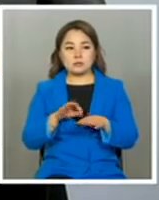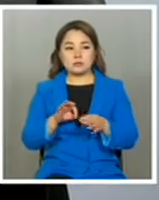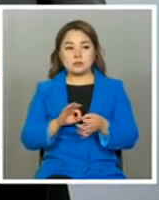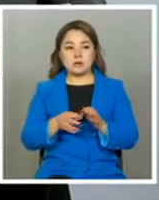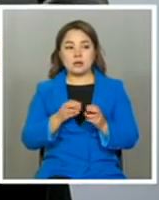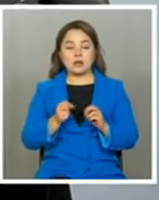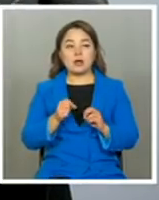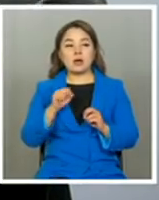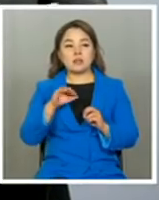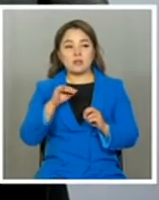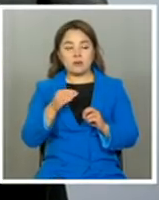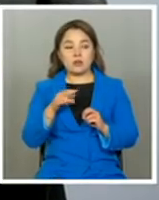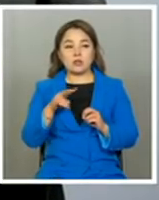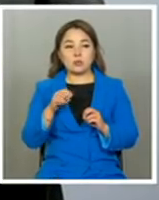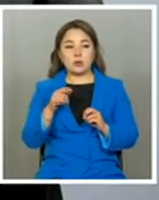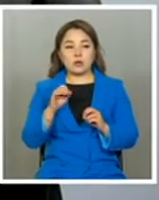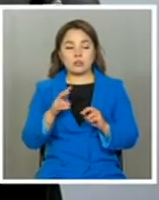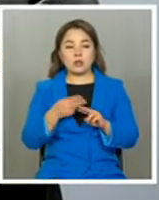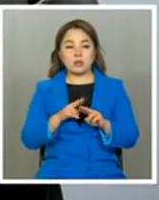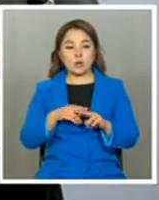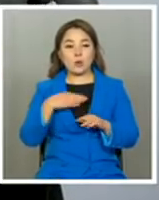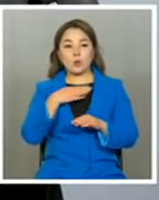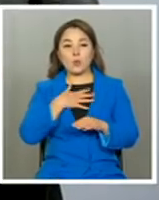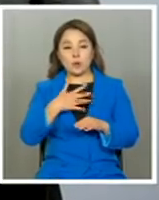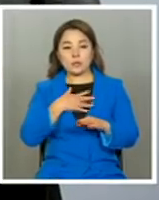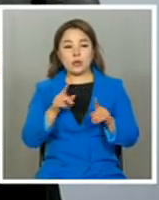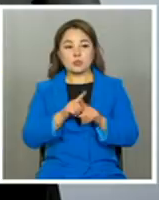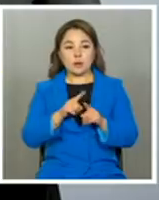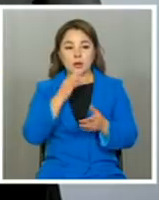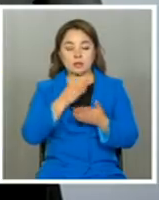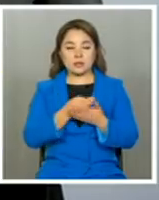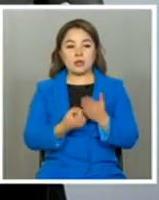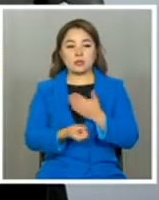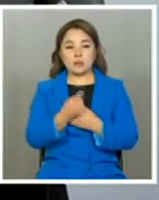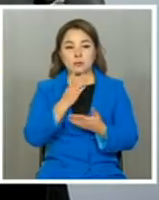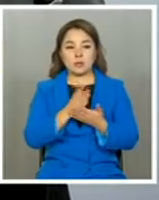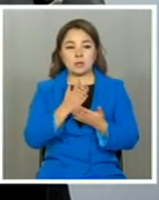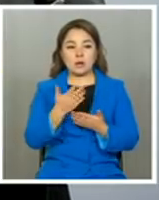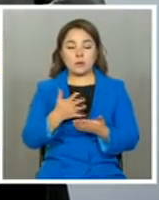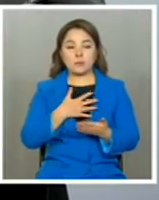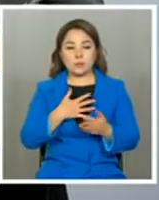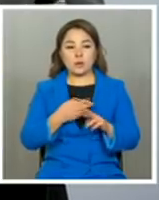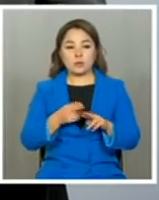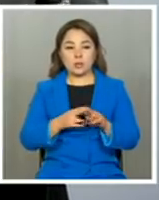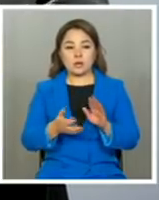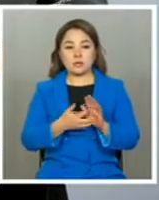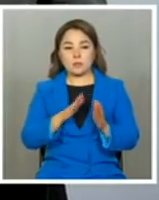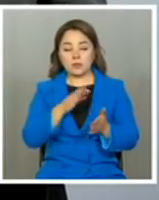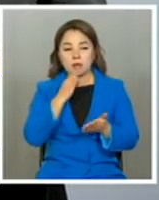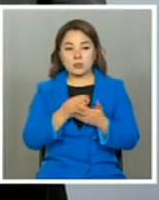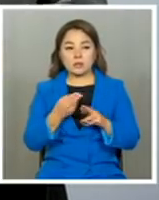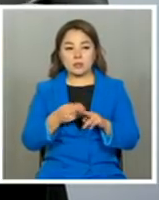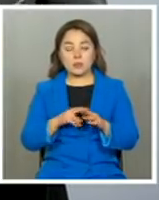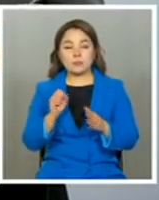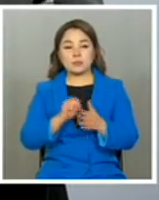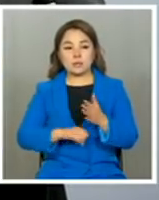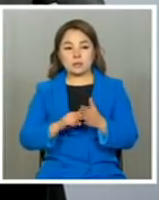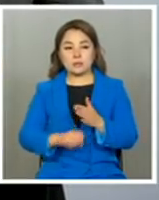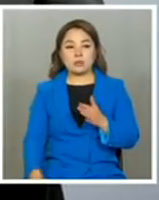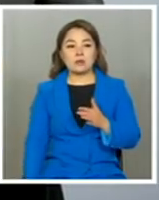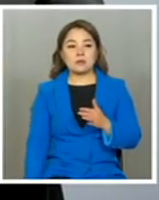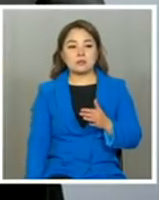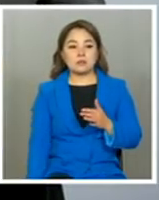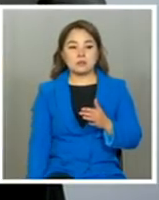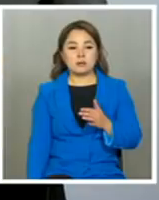гликоген, сондай ақ оттегінің тапшылығы туындайды. Ал оттегінің бұлшық етте тапшылығының салдарынан бұлшық